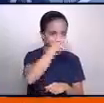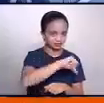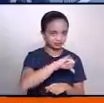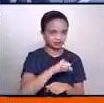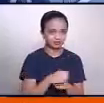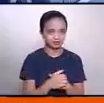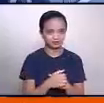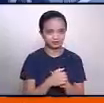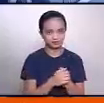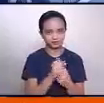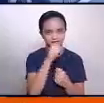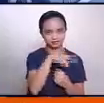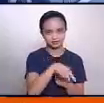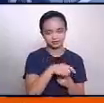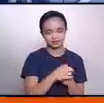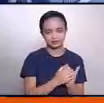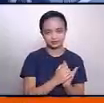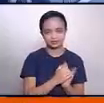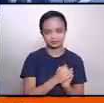Anong paminta?